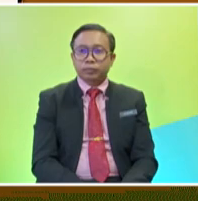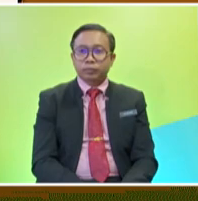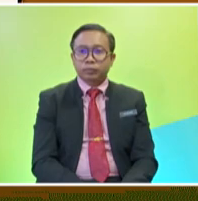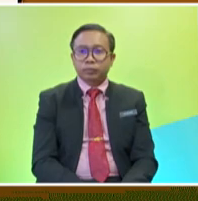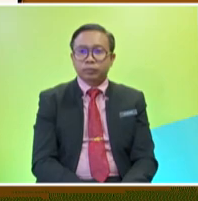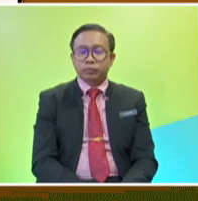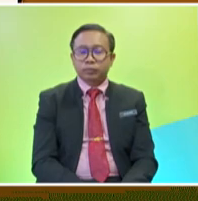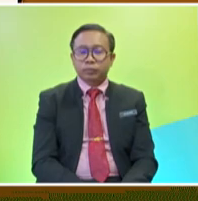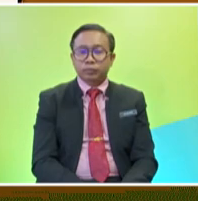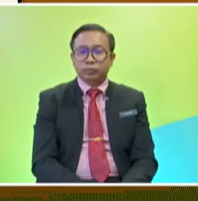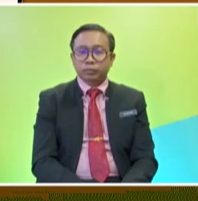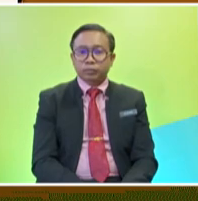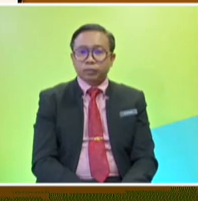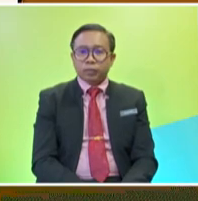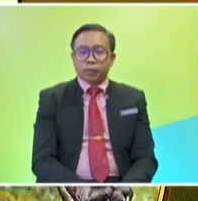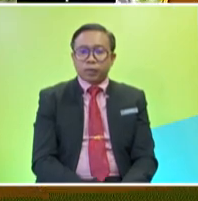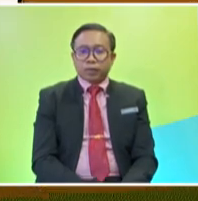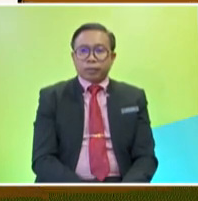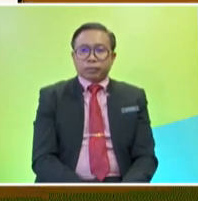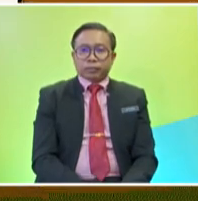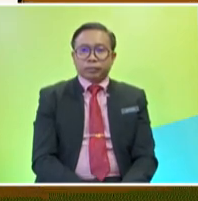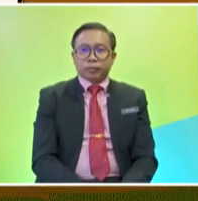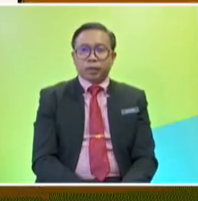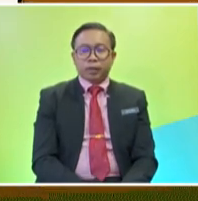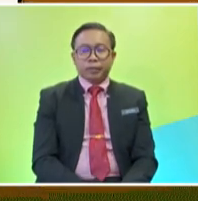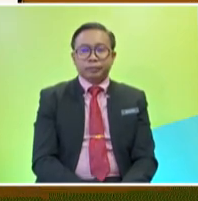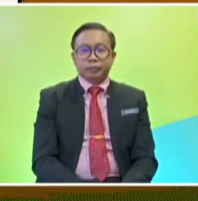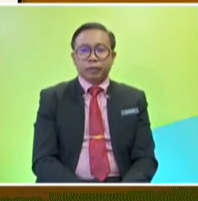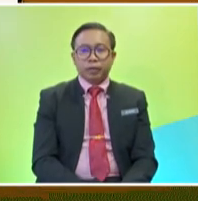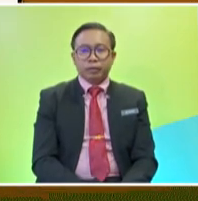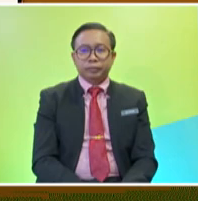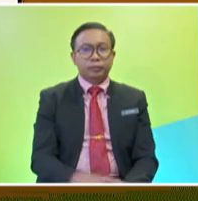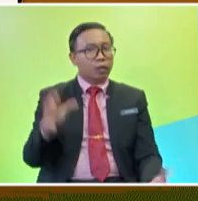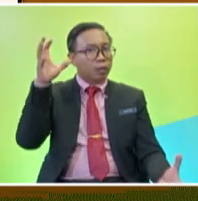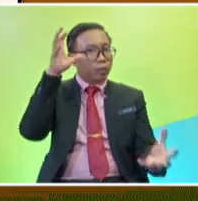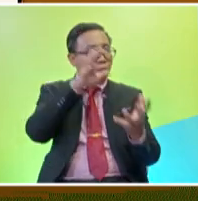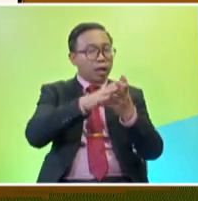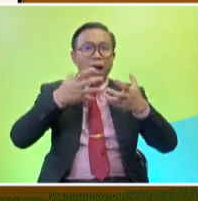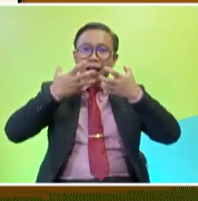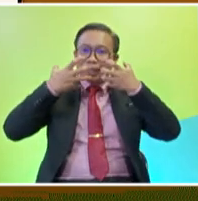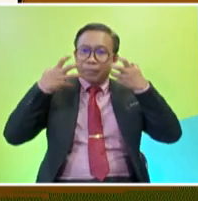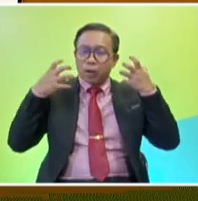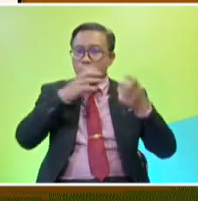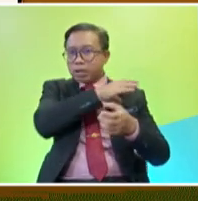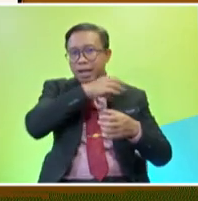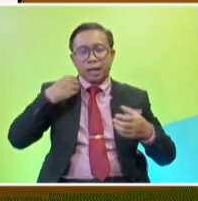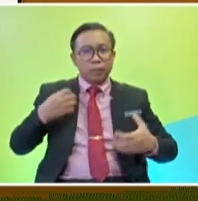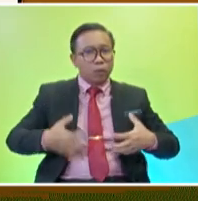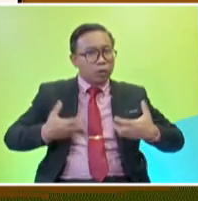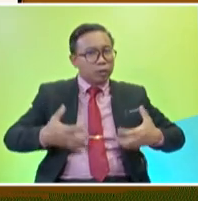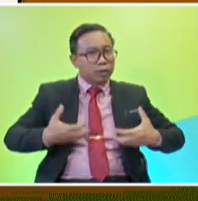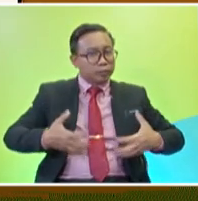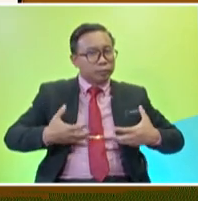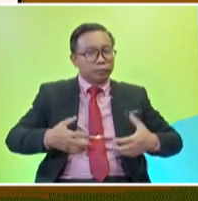antaranya adalah Oke yaitu di kawasan contohnya adalah buaya harimau dan juga monyet harimau harimau